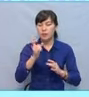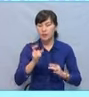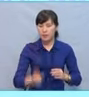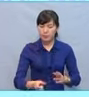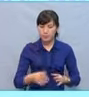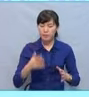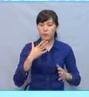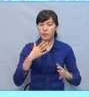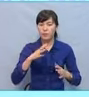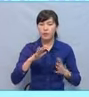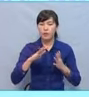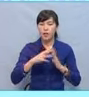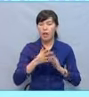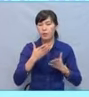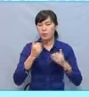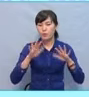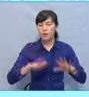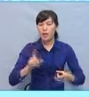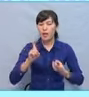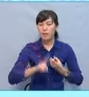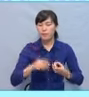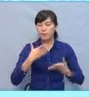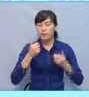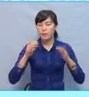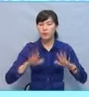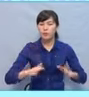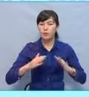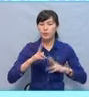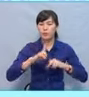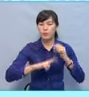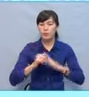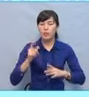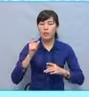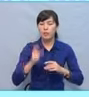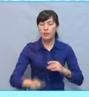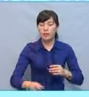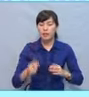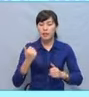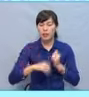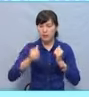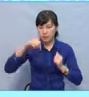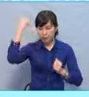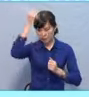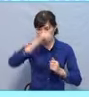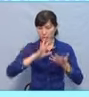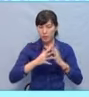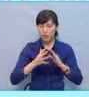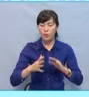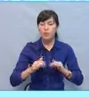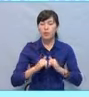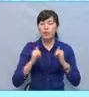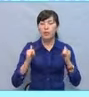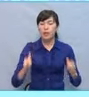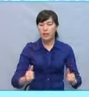Кезінде елсіз белге ел қондырып, коммуникациясы жоқ жерге үй тұрғызған қандастары. Жыл сайын қала шетіндегі елді мекендерге өркениет